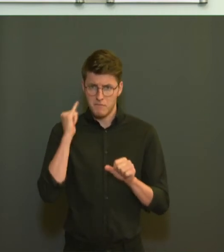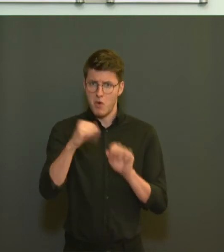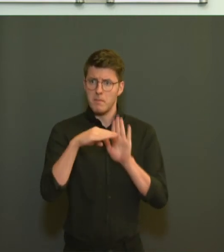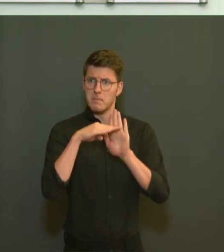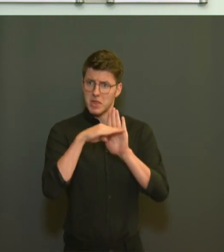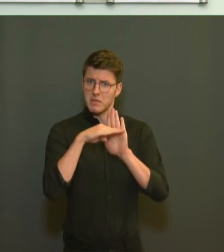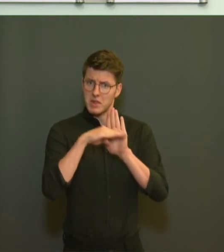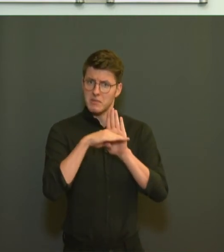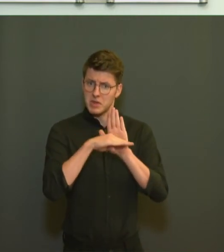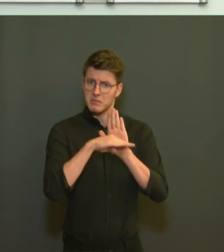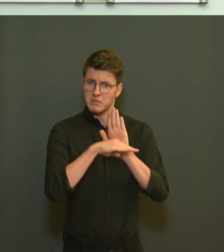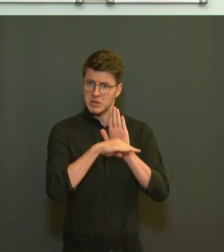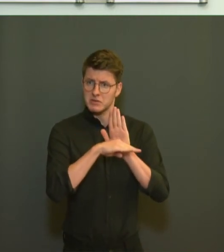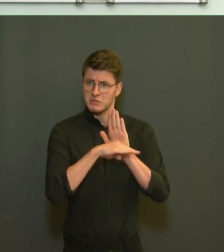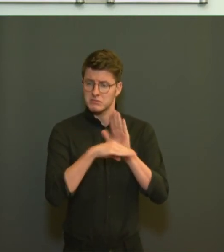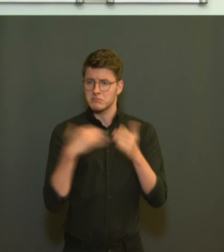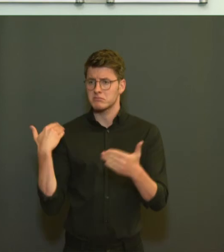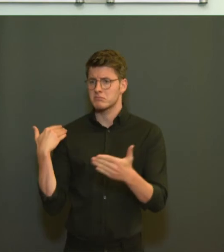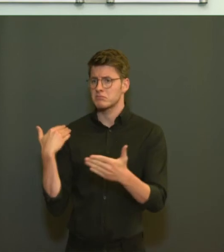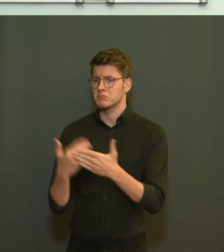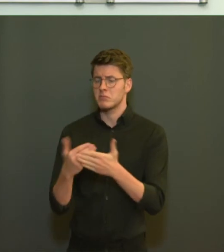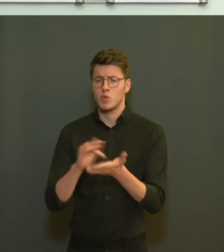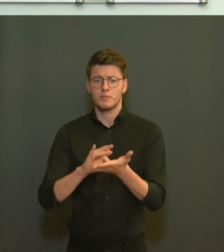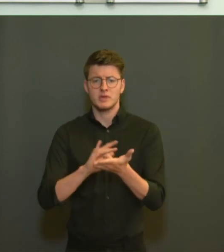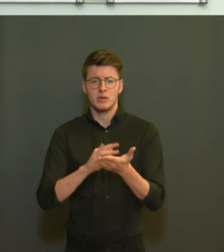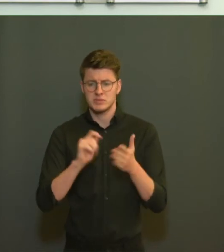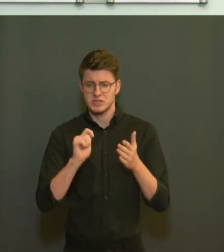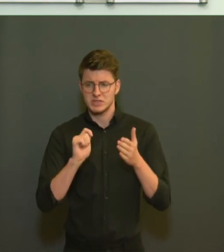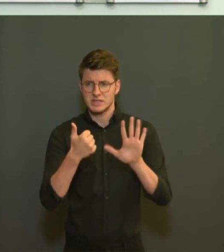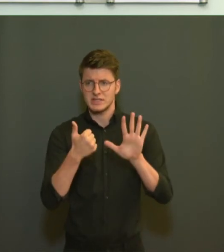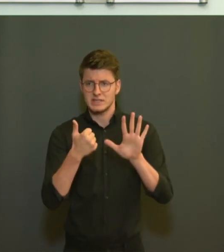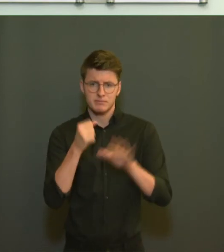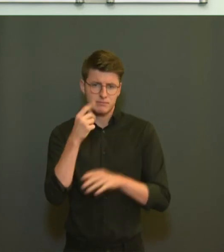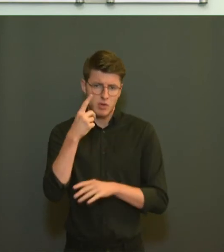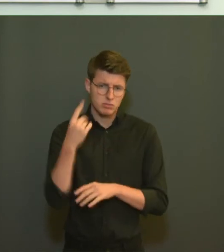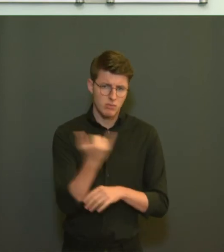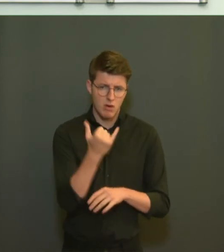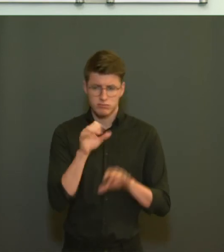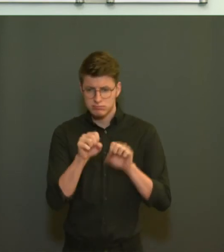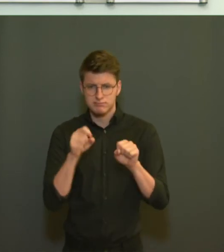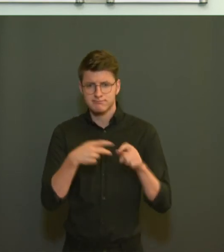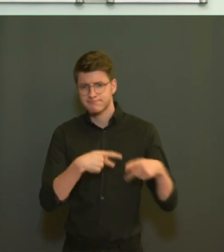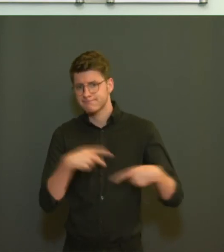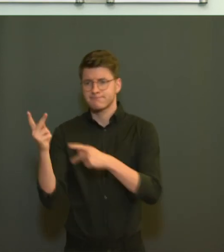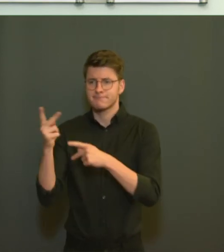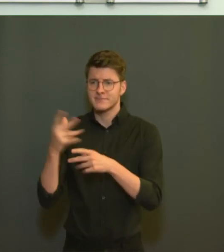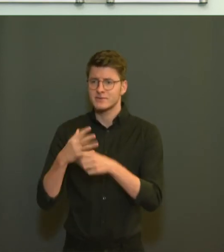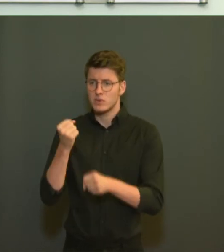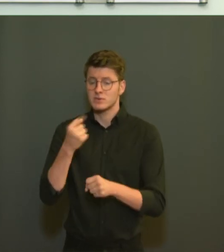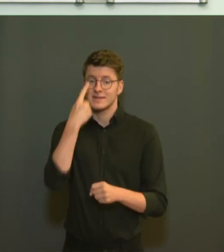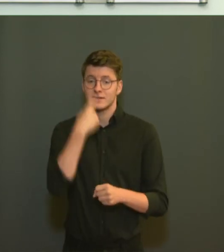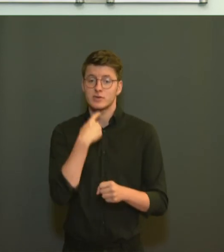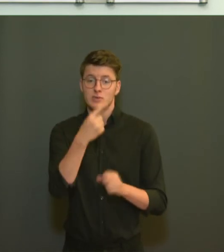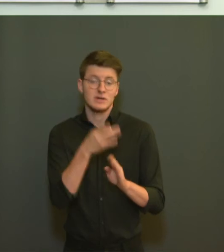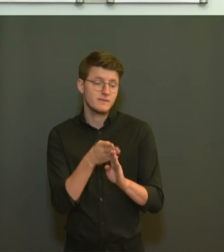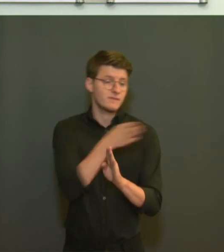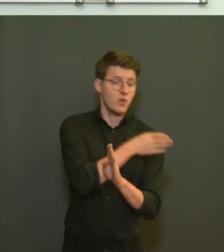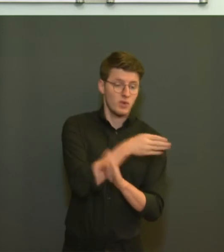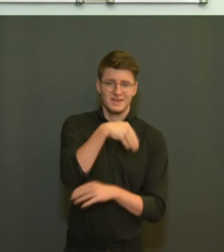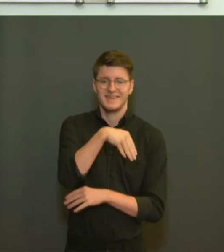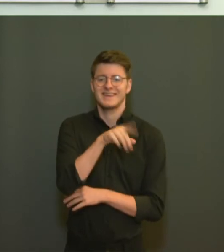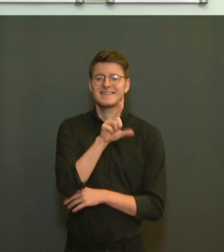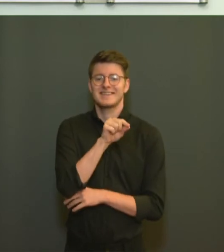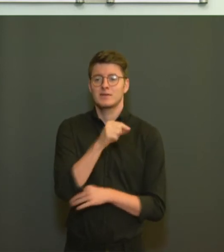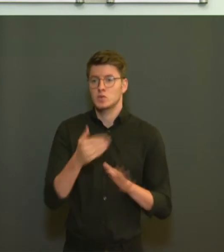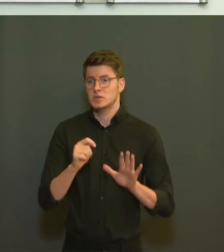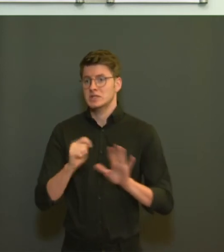waren er gemiddeld 16 ziekenhuisopnames per dag. En de week ervoor waren dat er nog 19, dus dat is een daling van